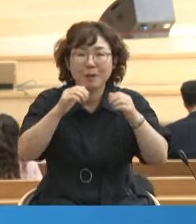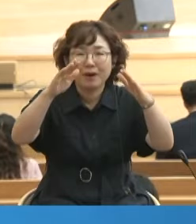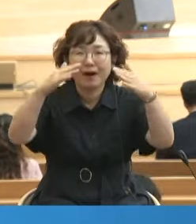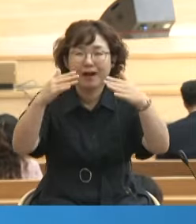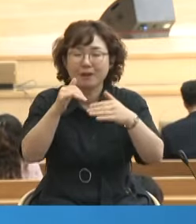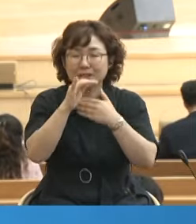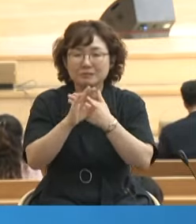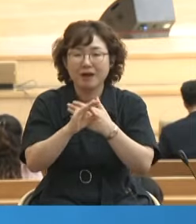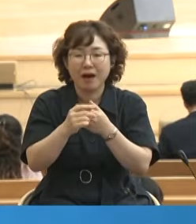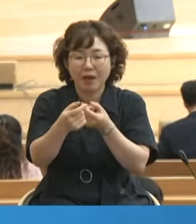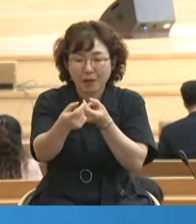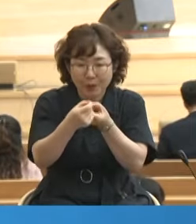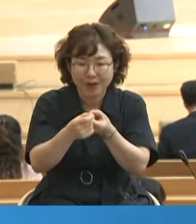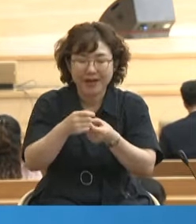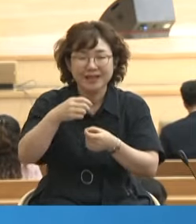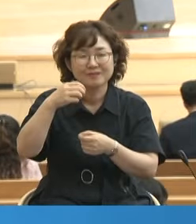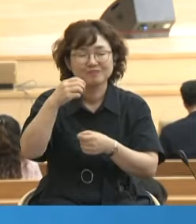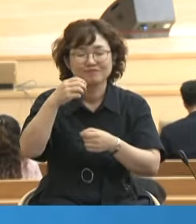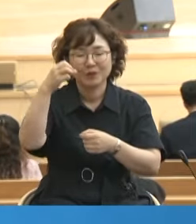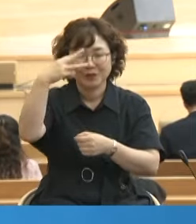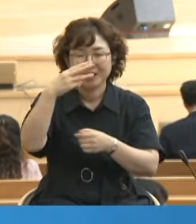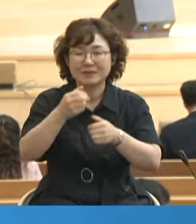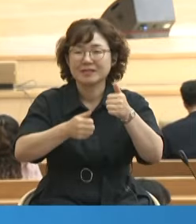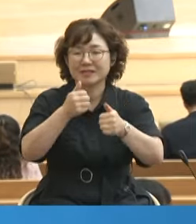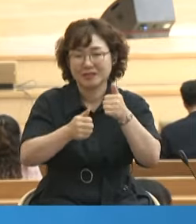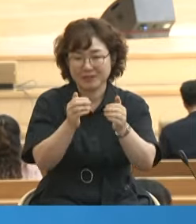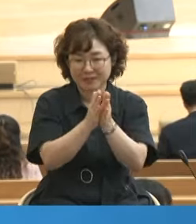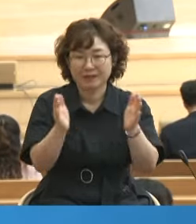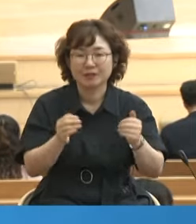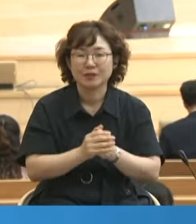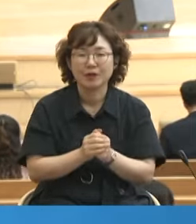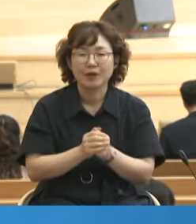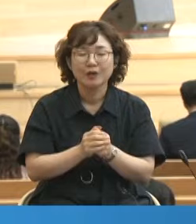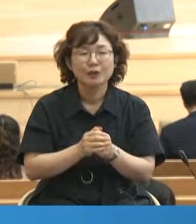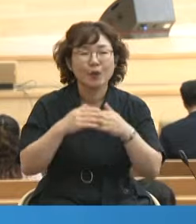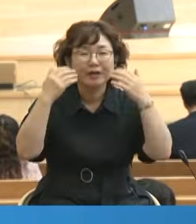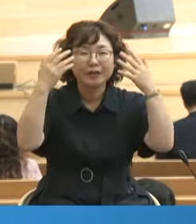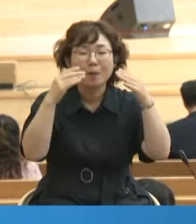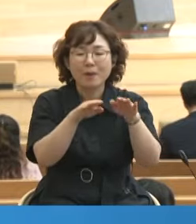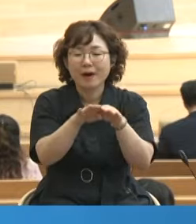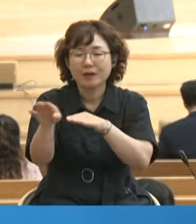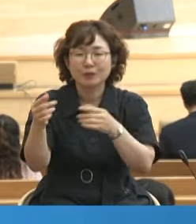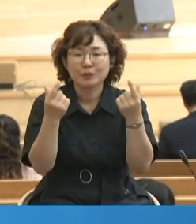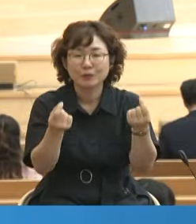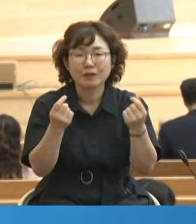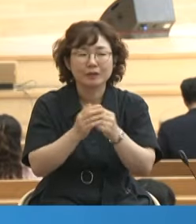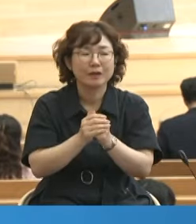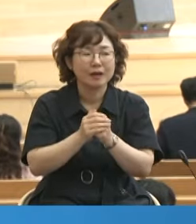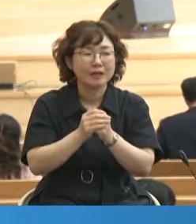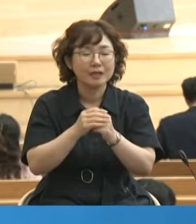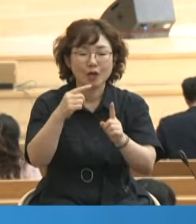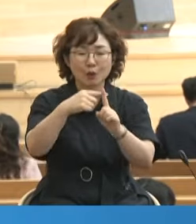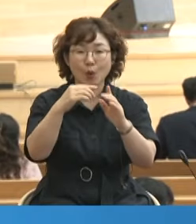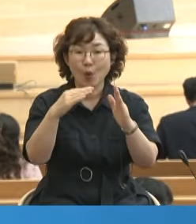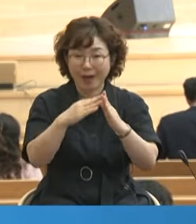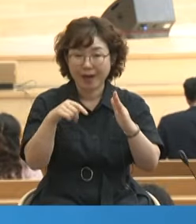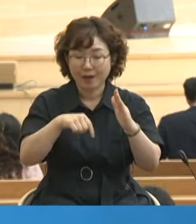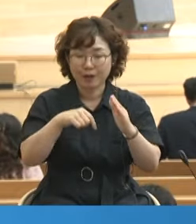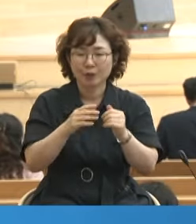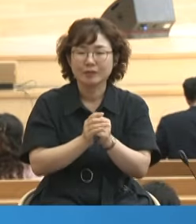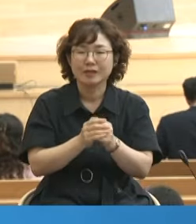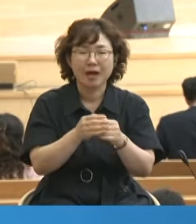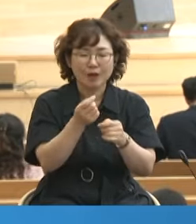얼마 남지 않는 게 수능 시험일이죠. 긴 여름방학도 마찬가지입니다. 교회도 곧 있으면 소그룹